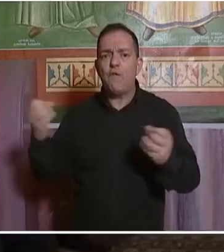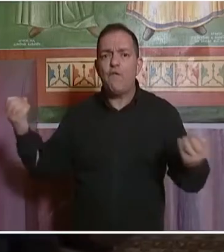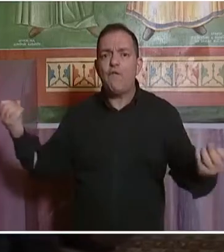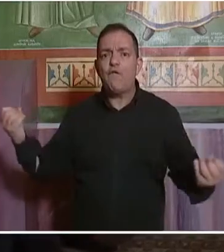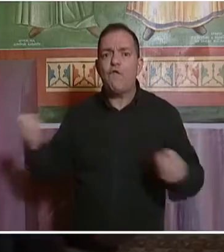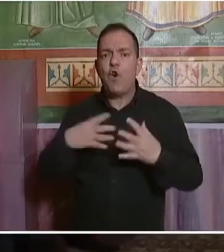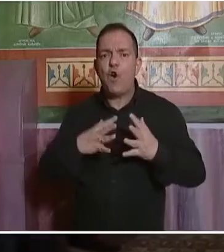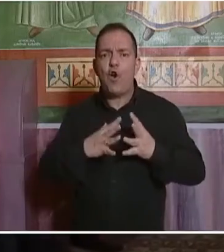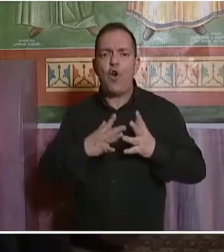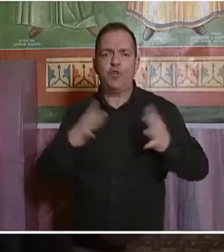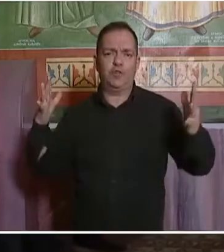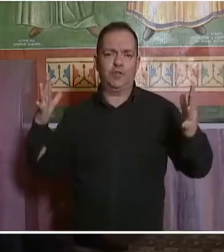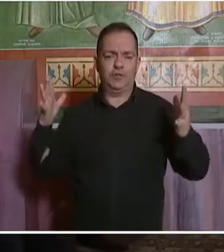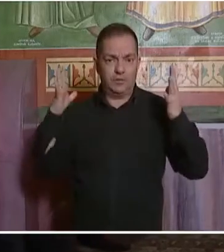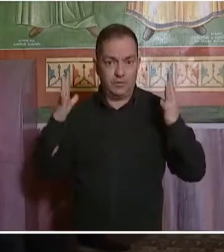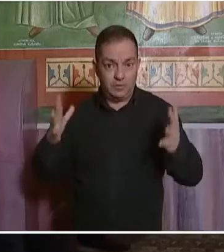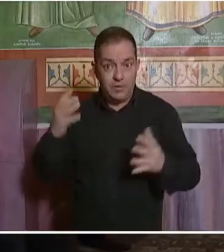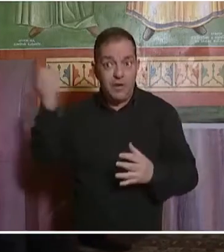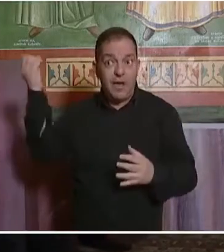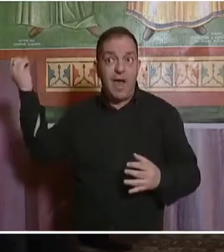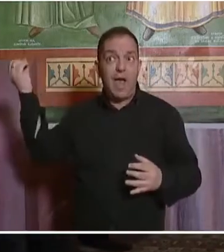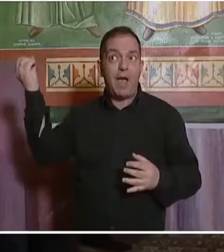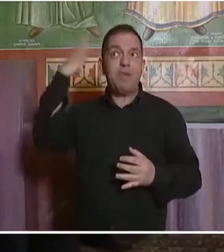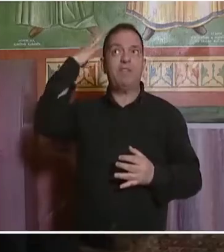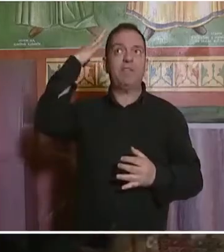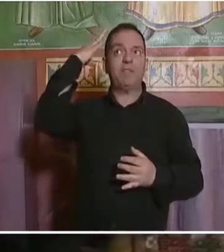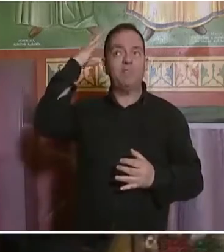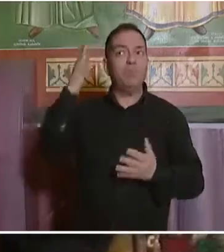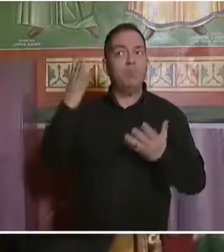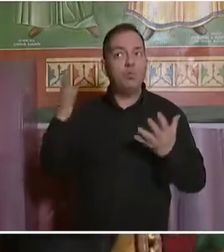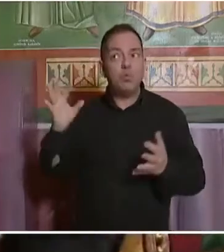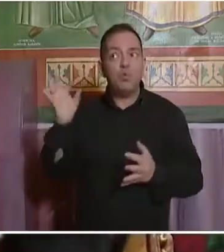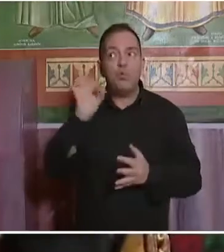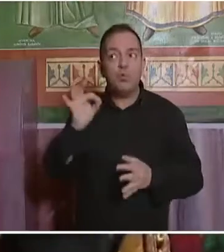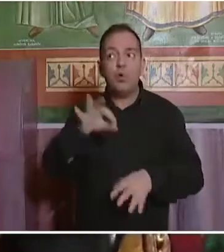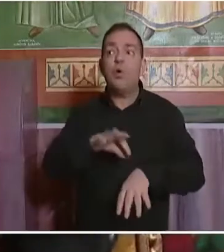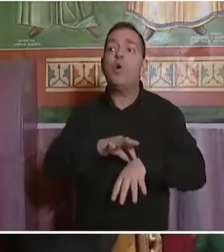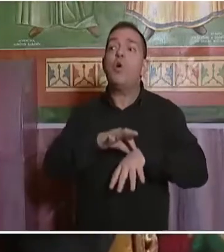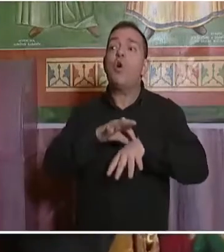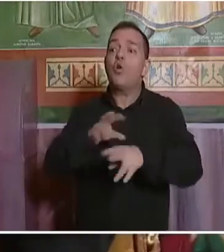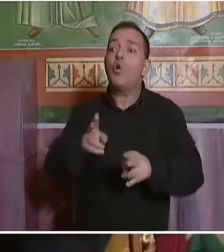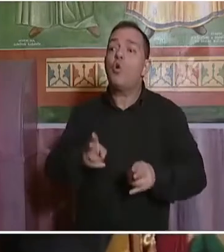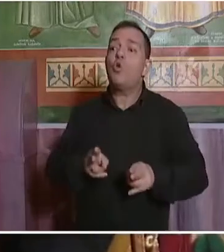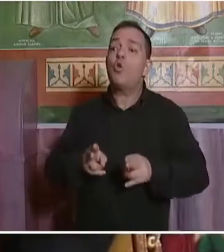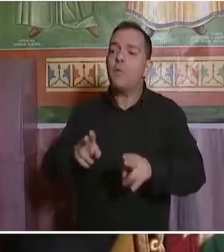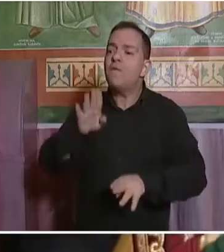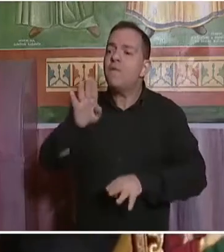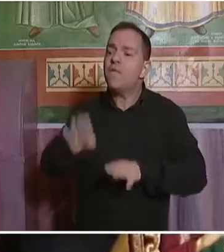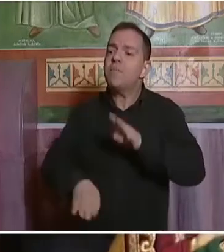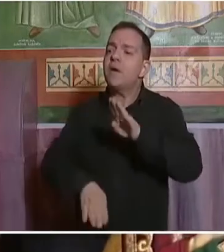φωτισμένη, για να εμπνέει την πορεία μας και να κατευθύνει τα